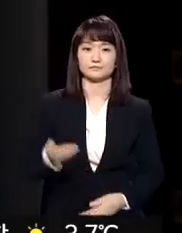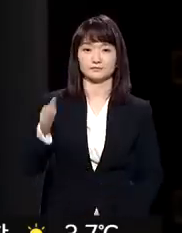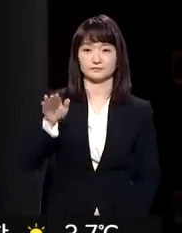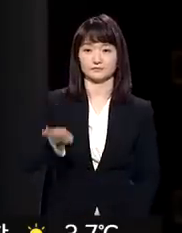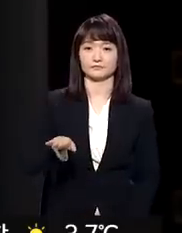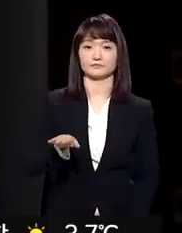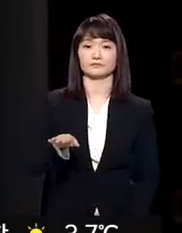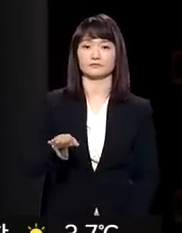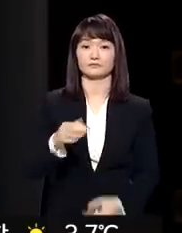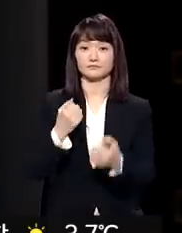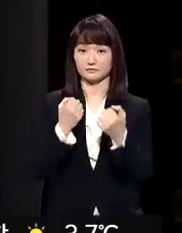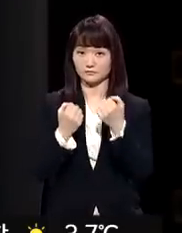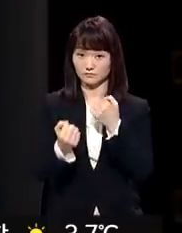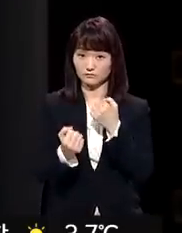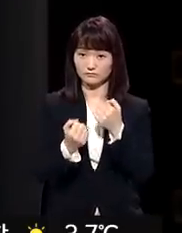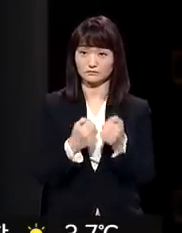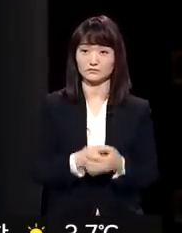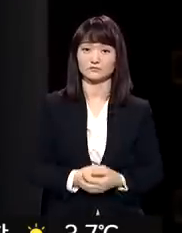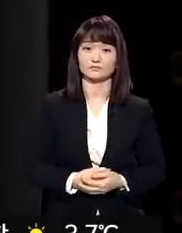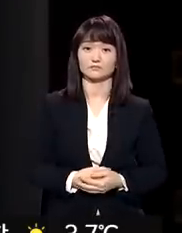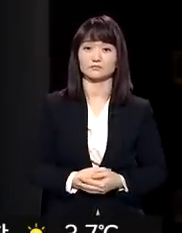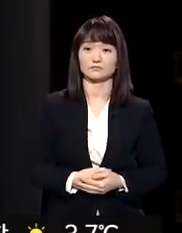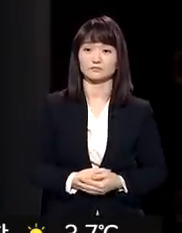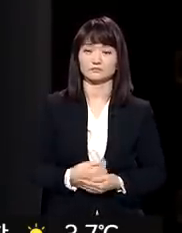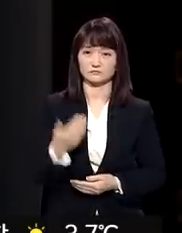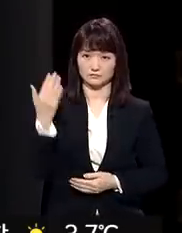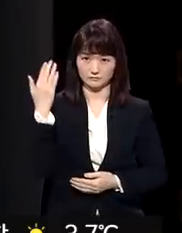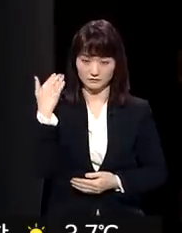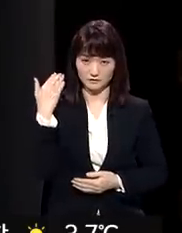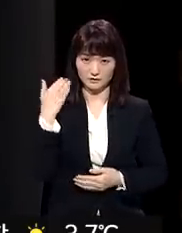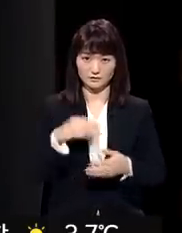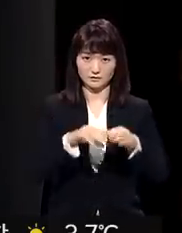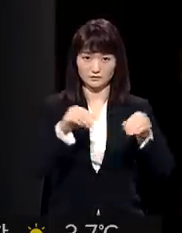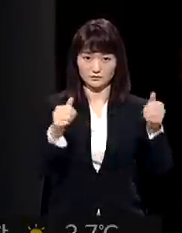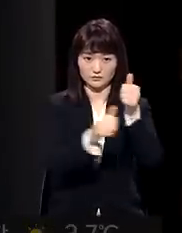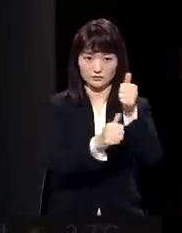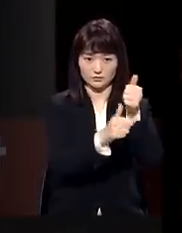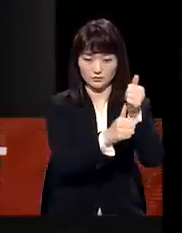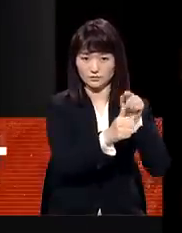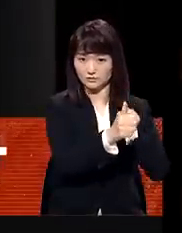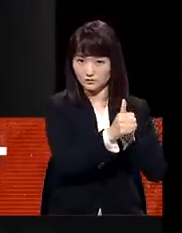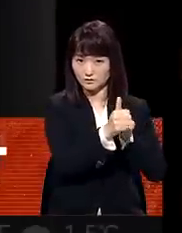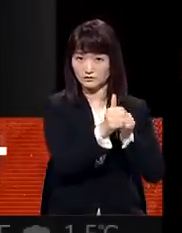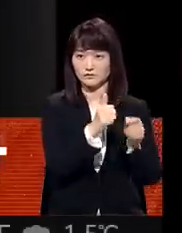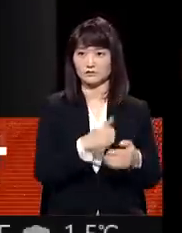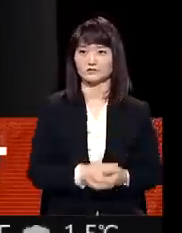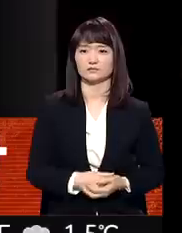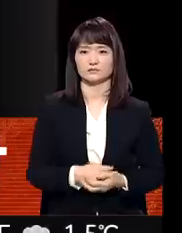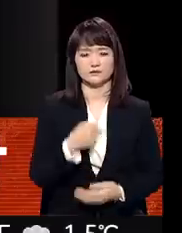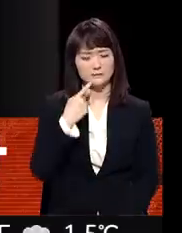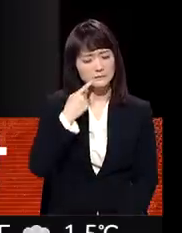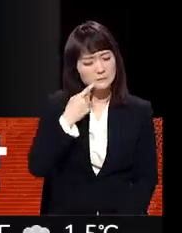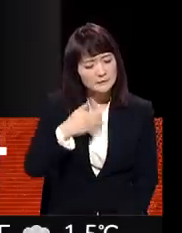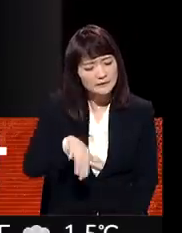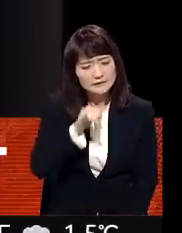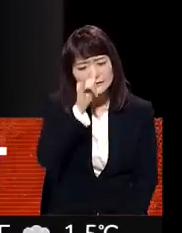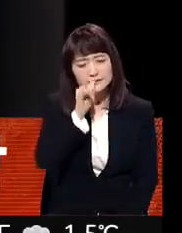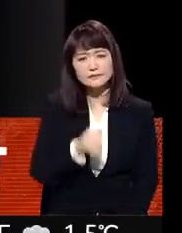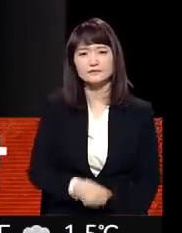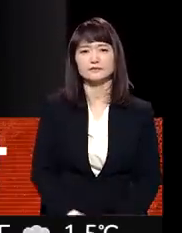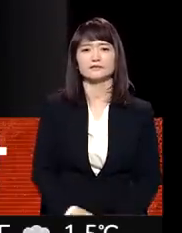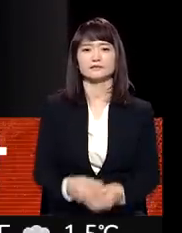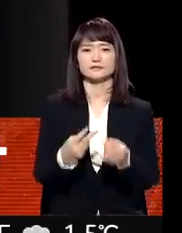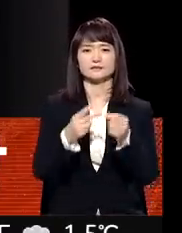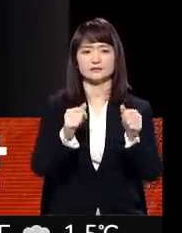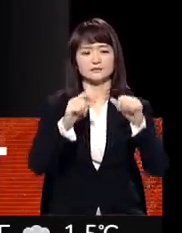그럼에도 불구하고이 전 부원장이 사람 측은 아쉬운 점이 있다